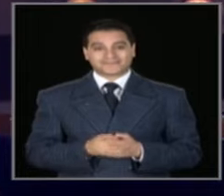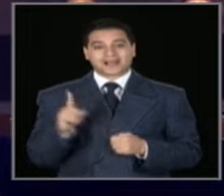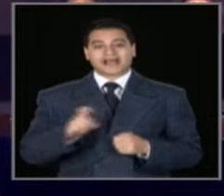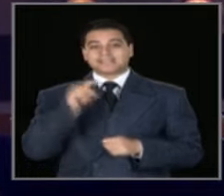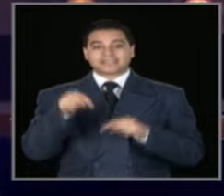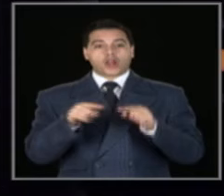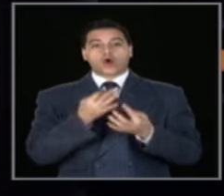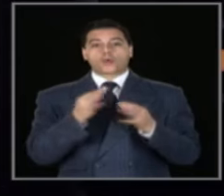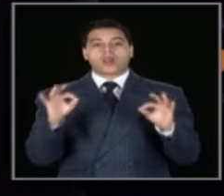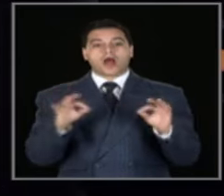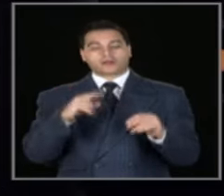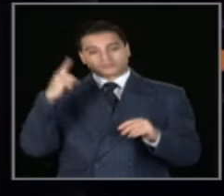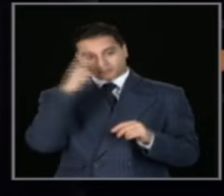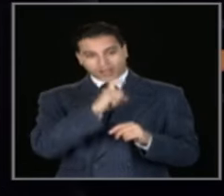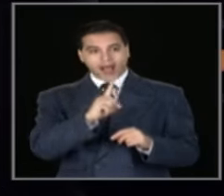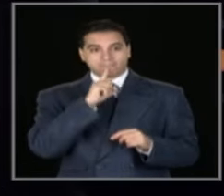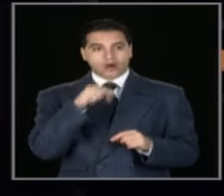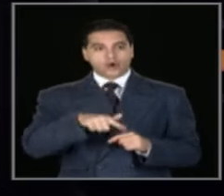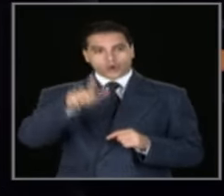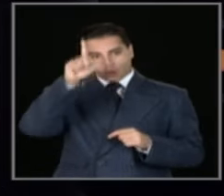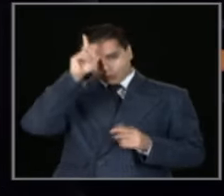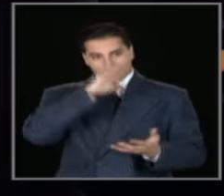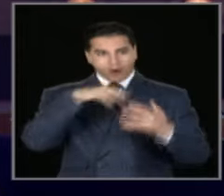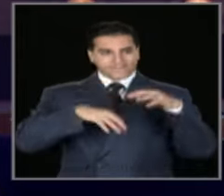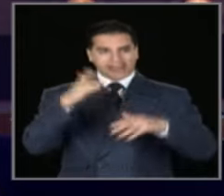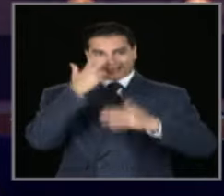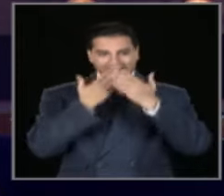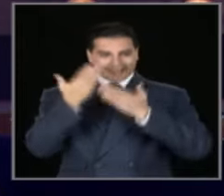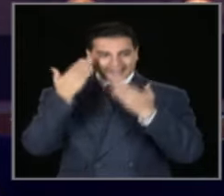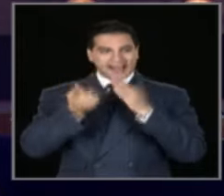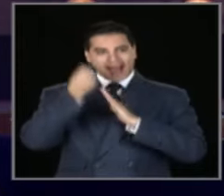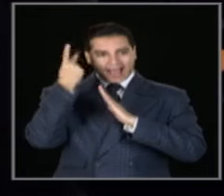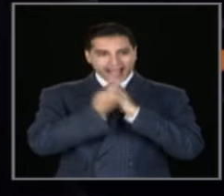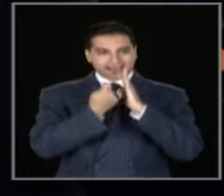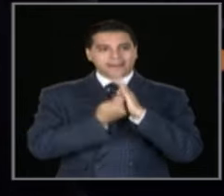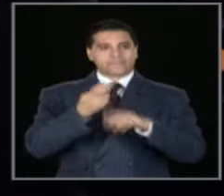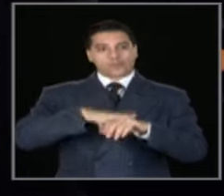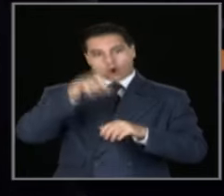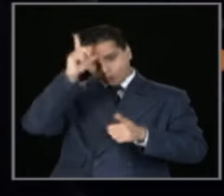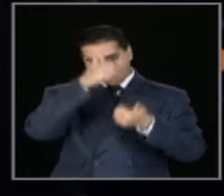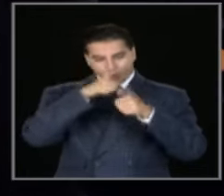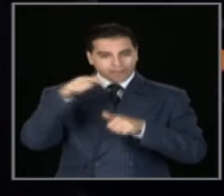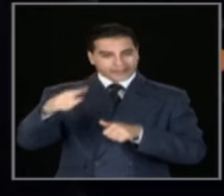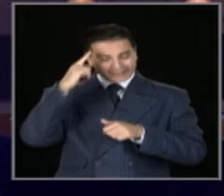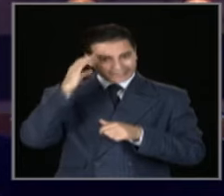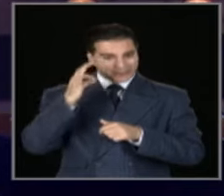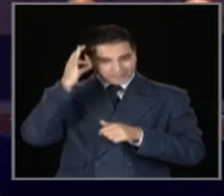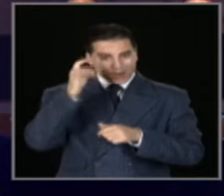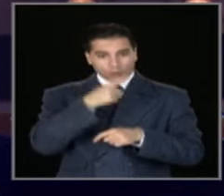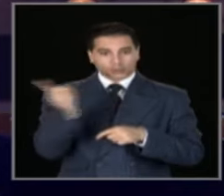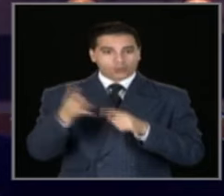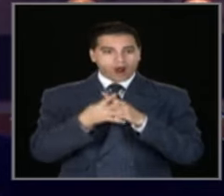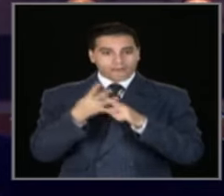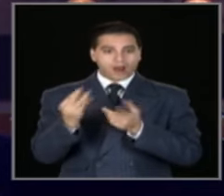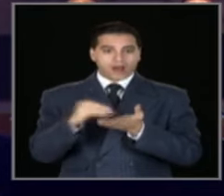الاسئله كلها صعبه. طب حلو، مش جغرافيا، تاريخ، ادب، علوم. يعني انتوا متخيلين ان انتوا الاربعه أيوة. هتقعدوا جنب